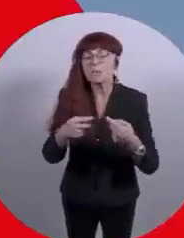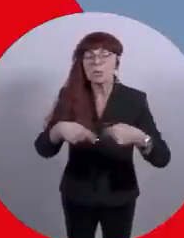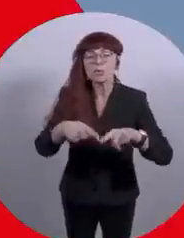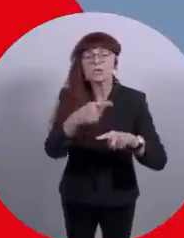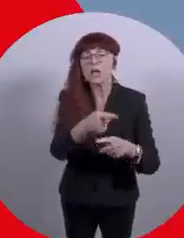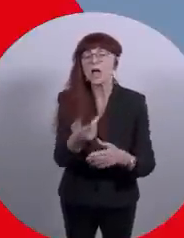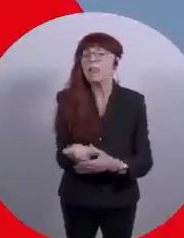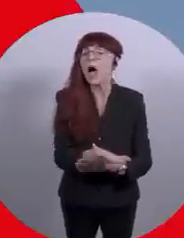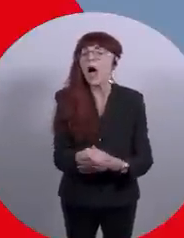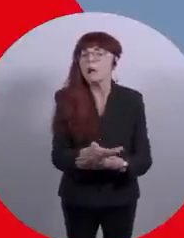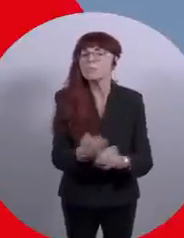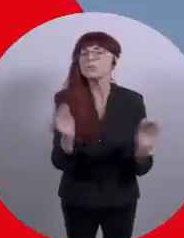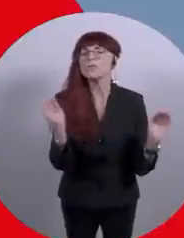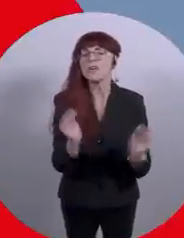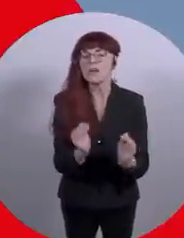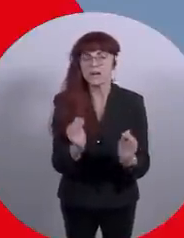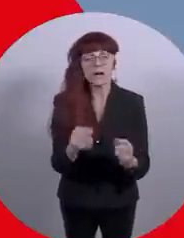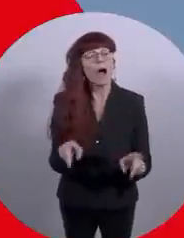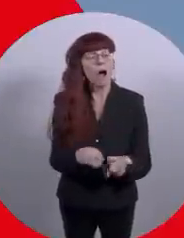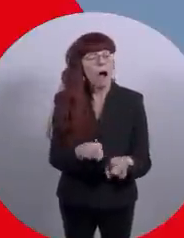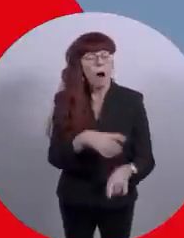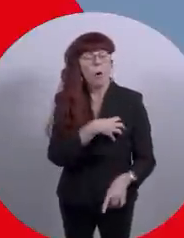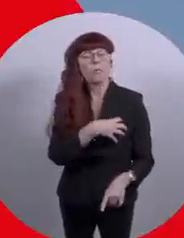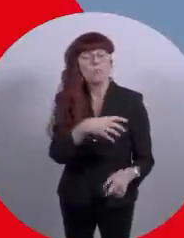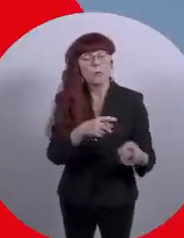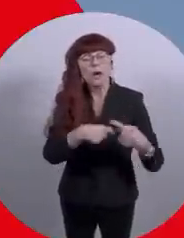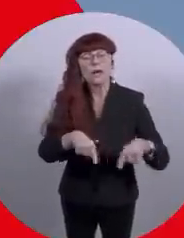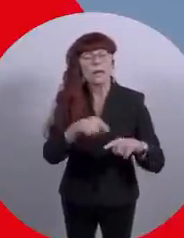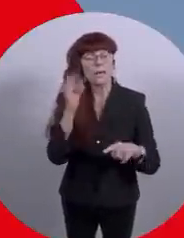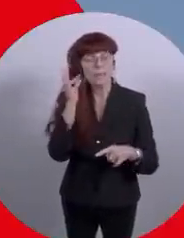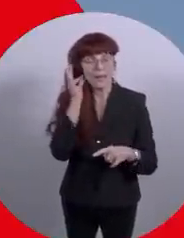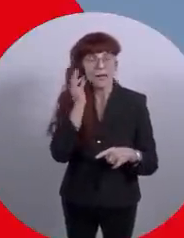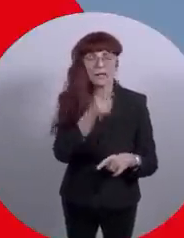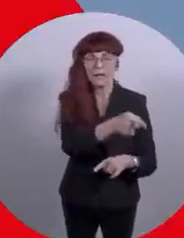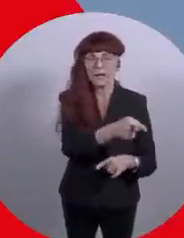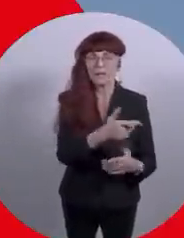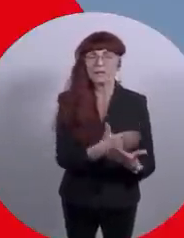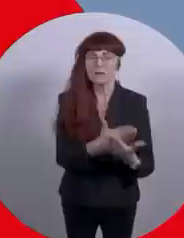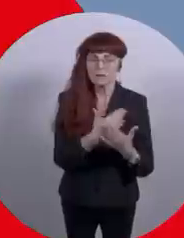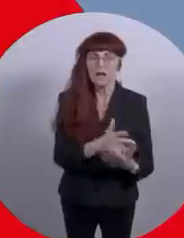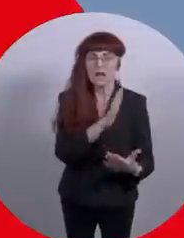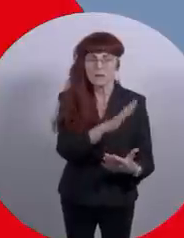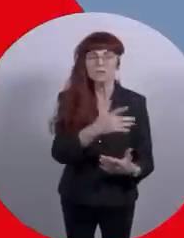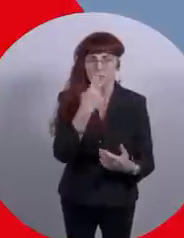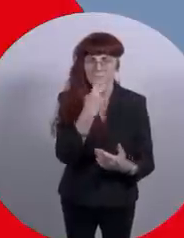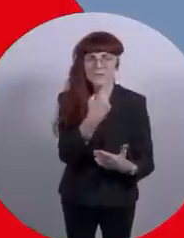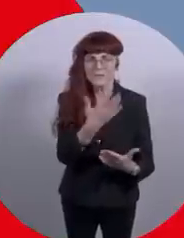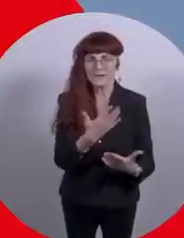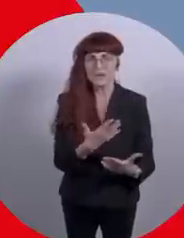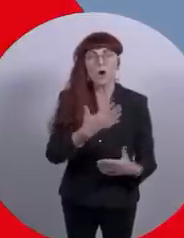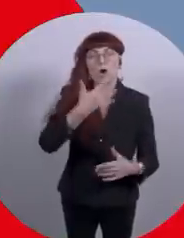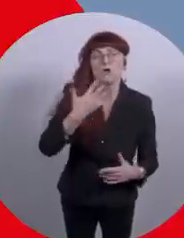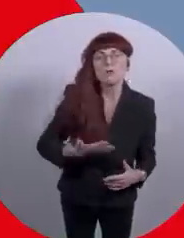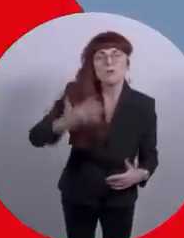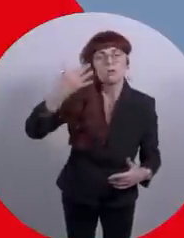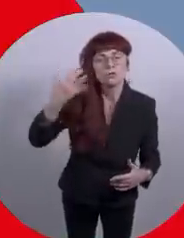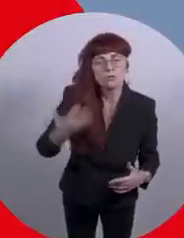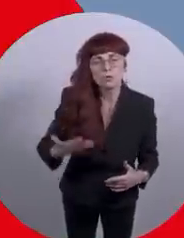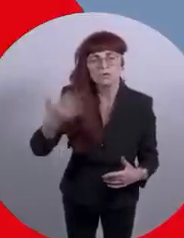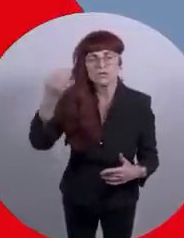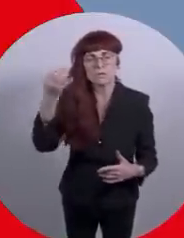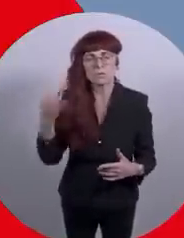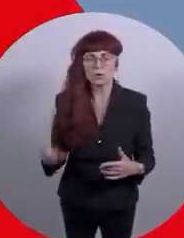Studieren auch die burgenländerinnen den 55% der Frauen haben uns im Burgenland das Sozialdemokratie bei der